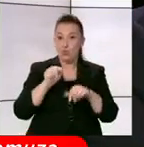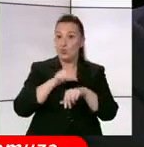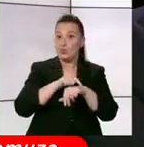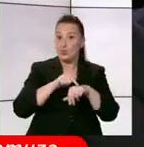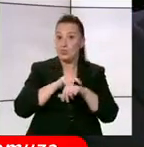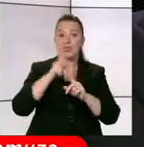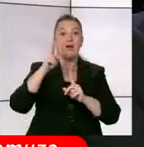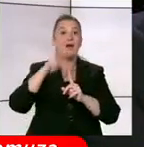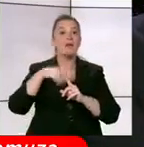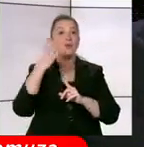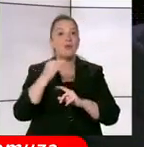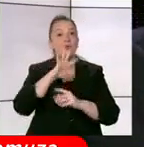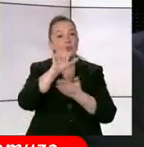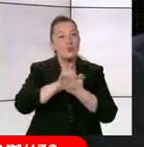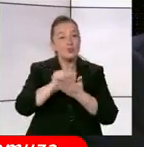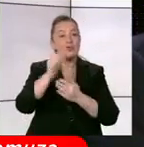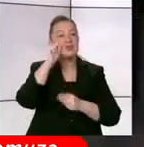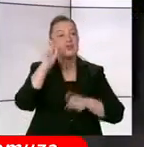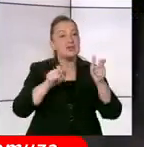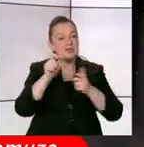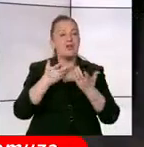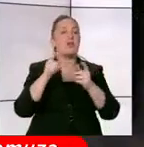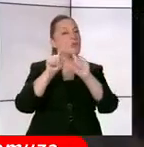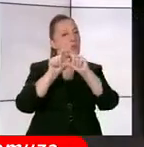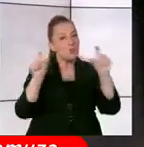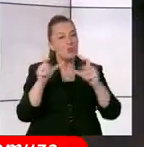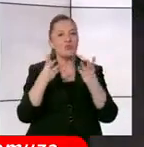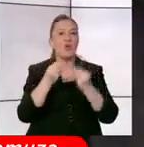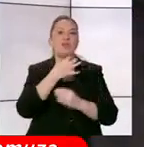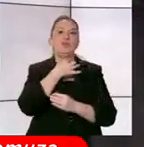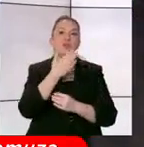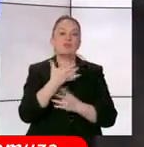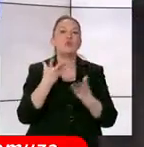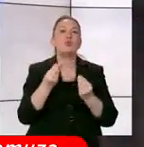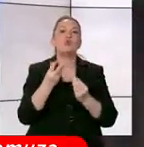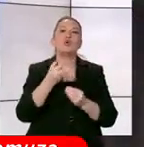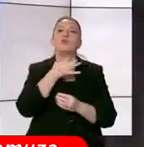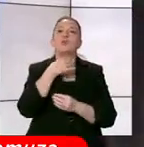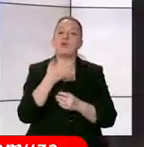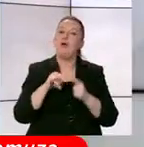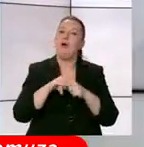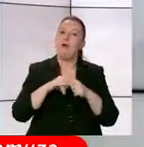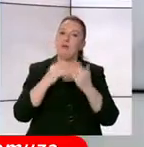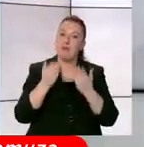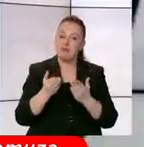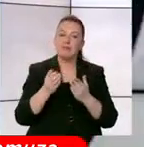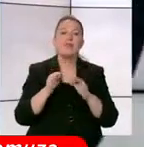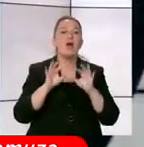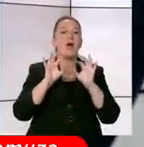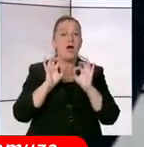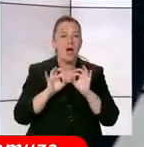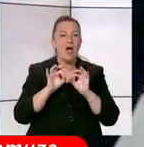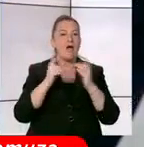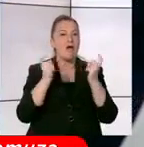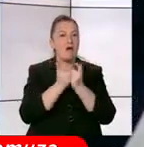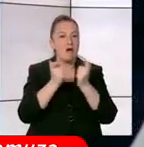Bu sürece katkı sağlayan bütün kişi ve kurumlara teşekkür ederim Acun abi. Çok çok teşekkür ediyoruz Hakan. Evet, her kampanya koşuyorsunuz